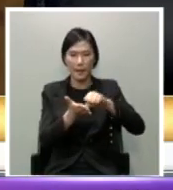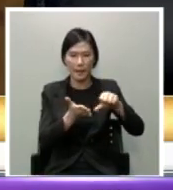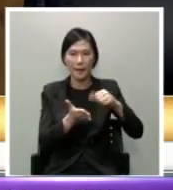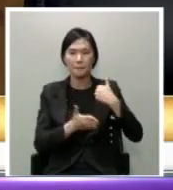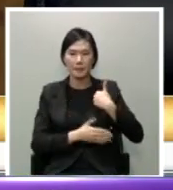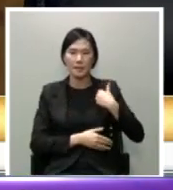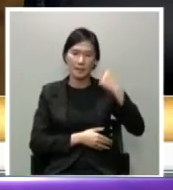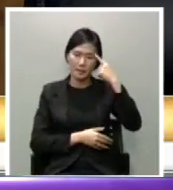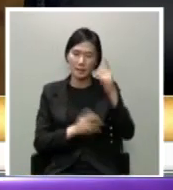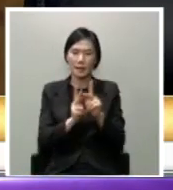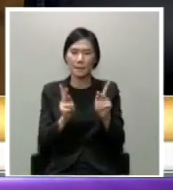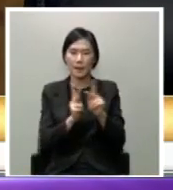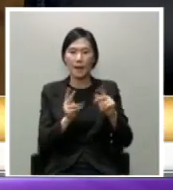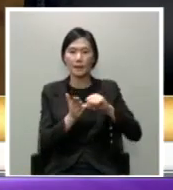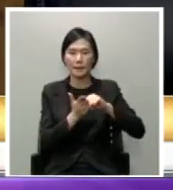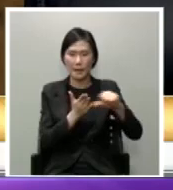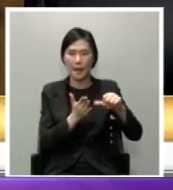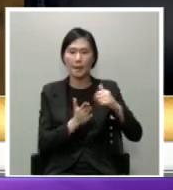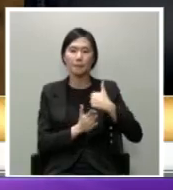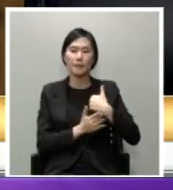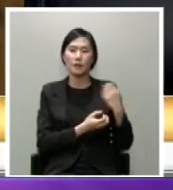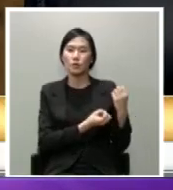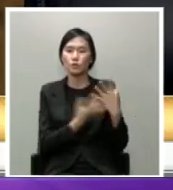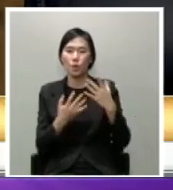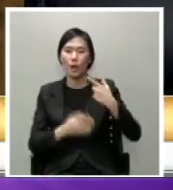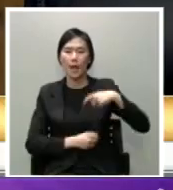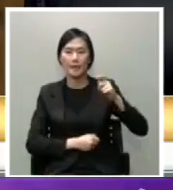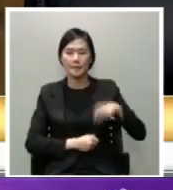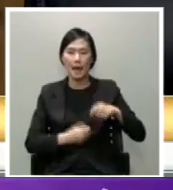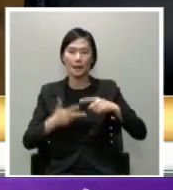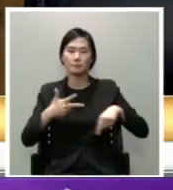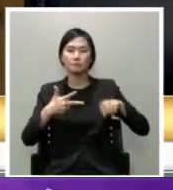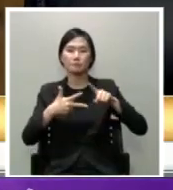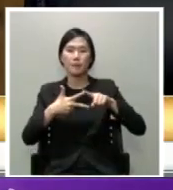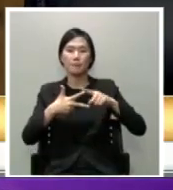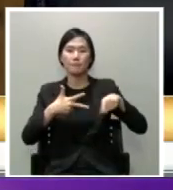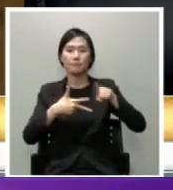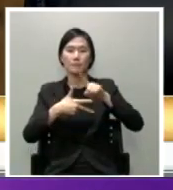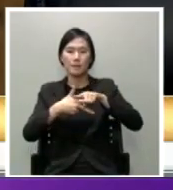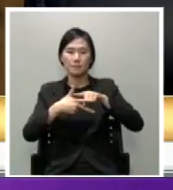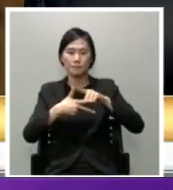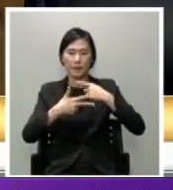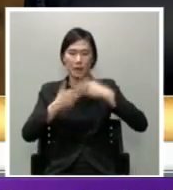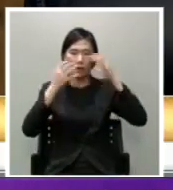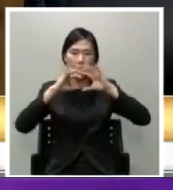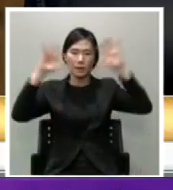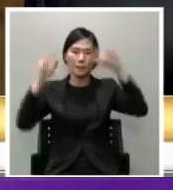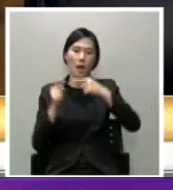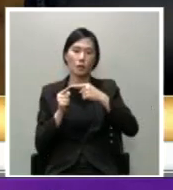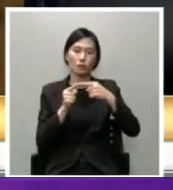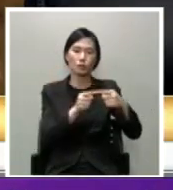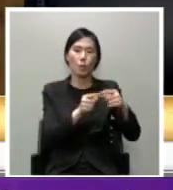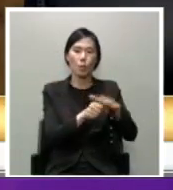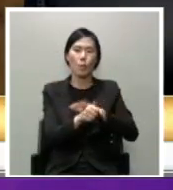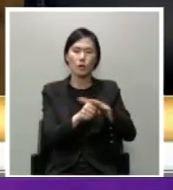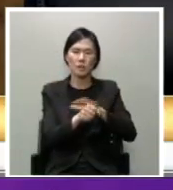ตั้งกรรมการแก้ส่งเข้ากฤษฎีกาเสร็จจากกฤษฎีกามาเข้ารัฐบาลพอดีมาเจอรั